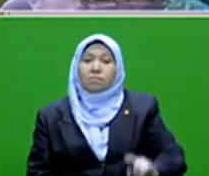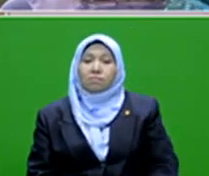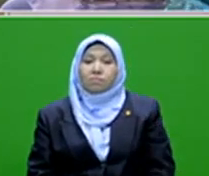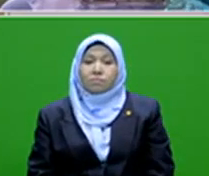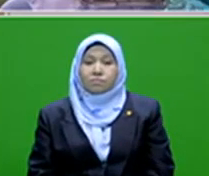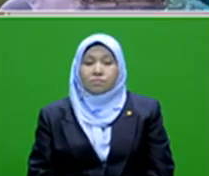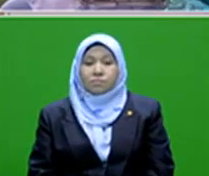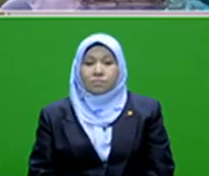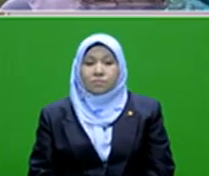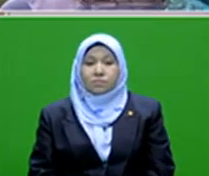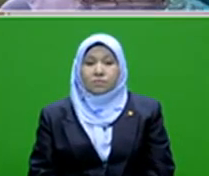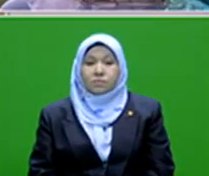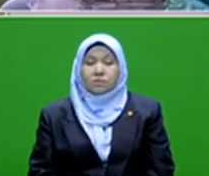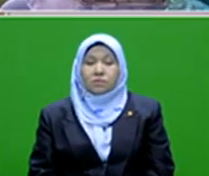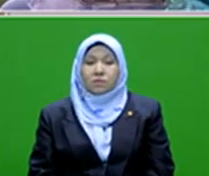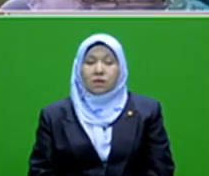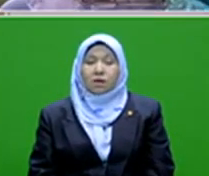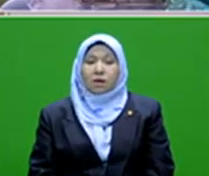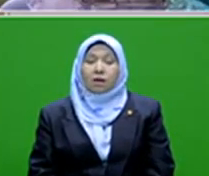الرحيم